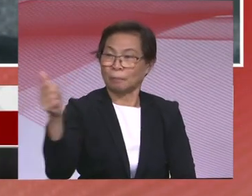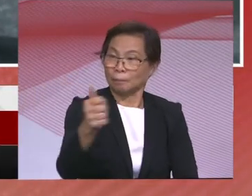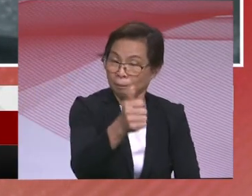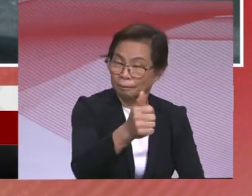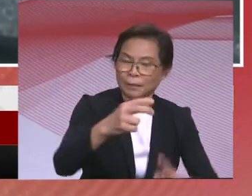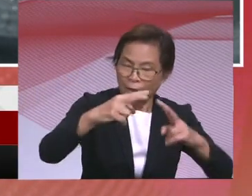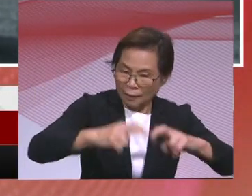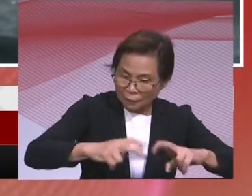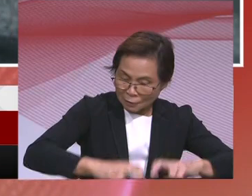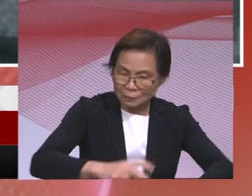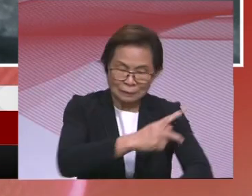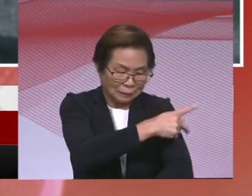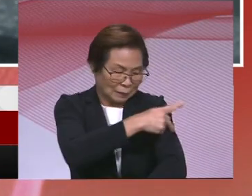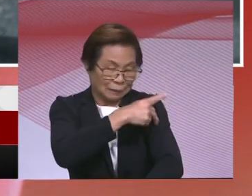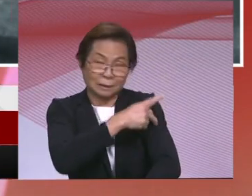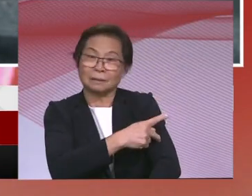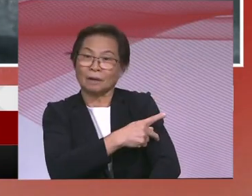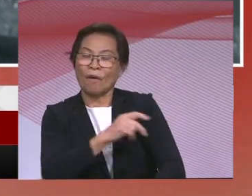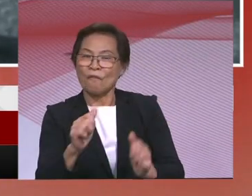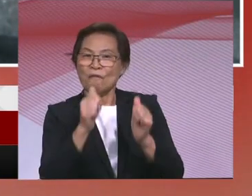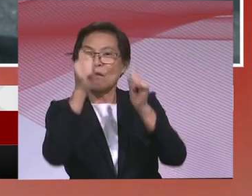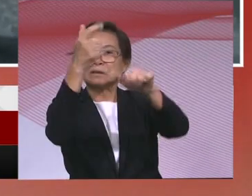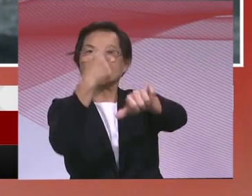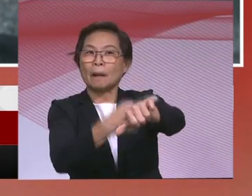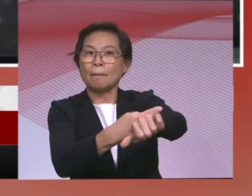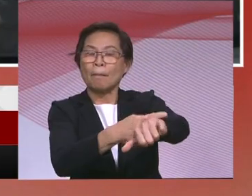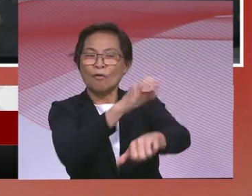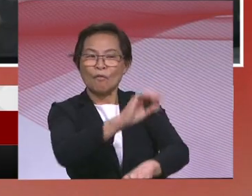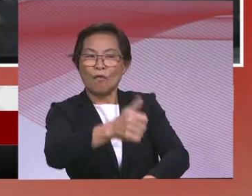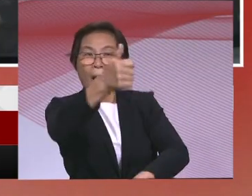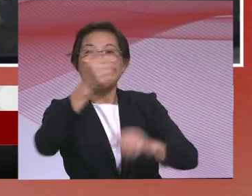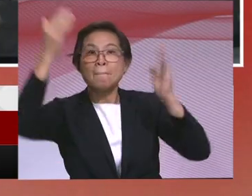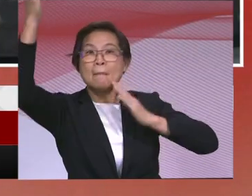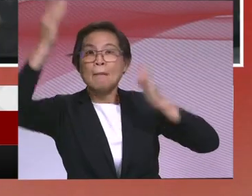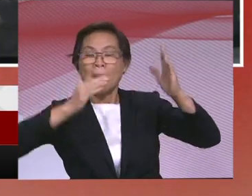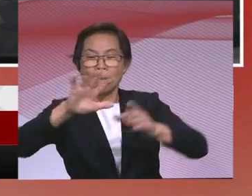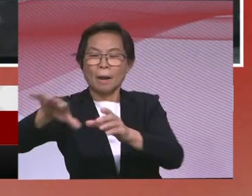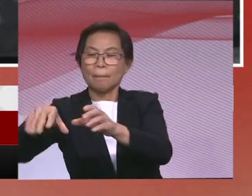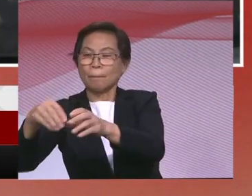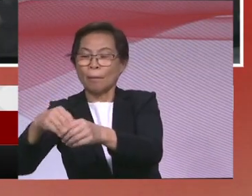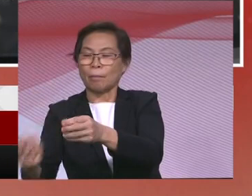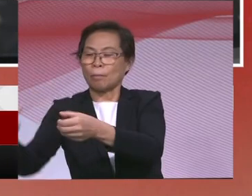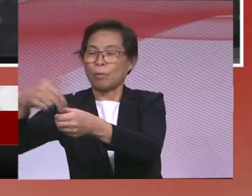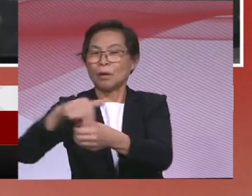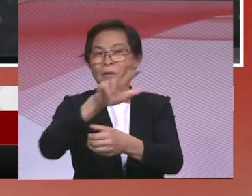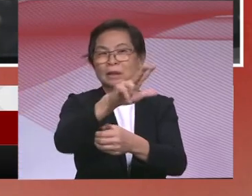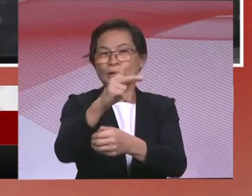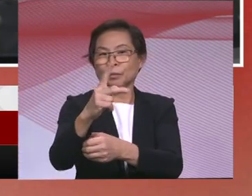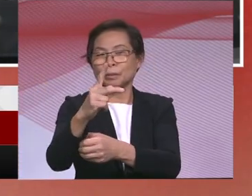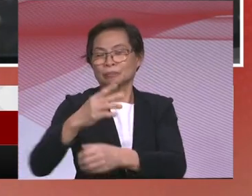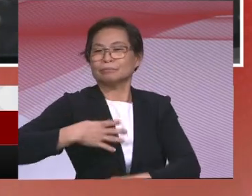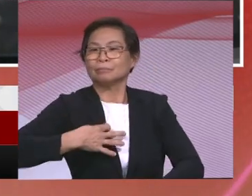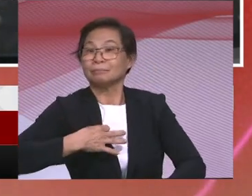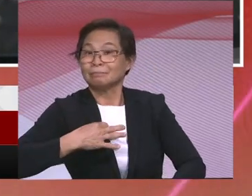kajian clinical yang pertama dilakukan Indonesia ini dijangka akan melibatkan selama 3000